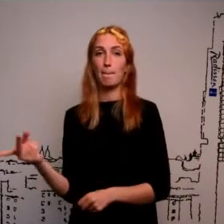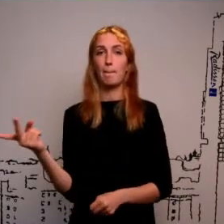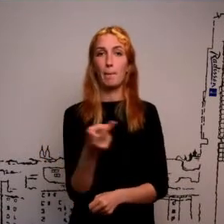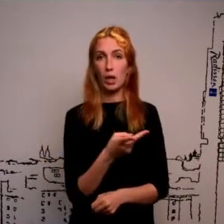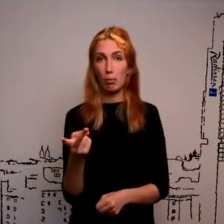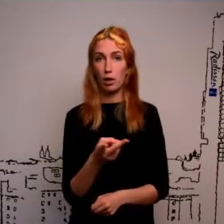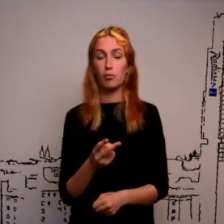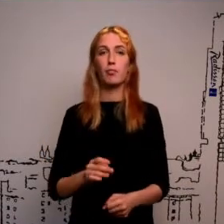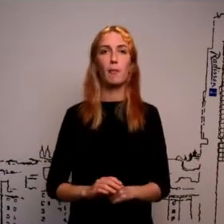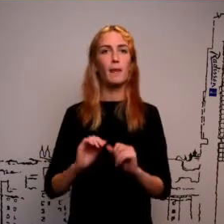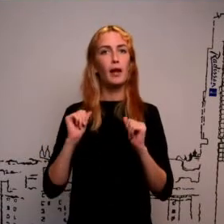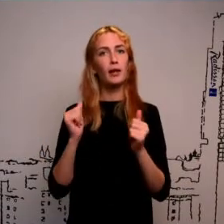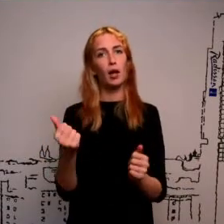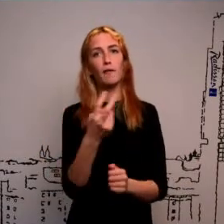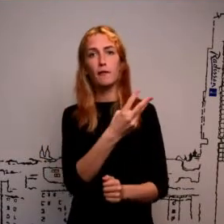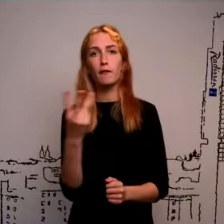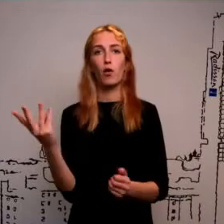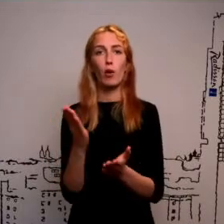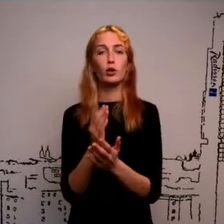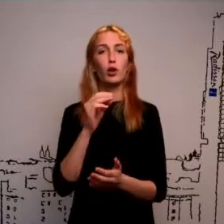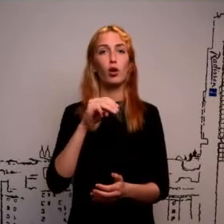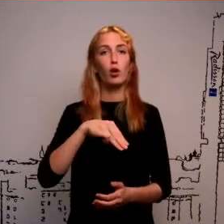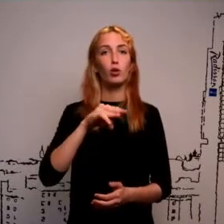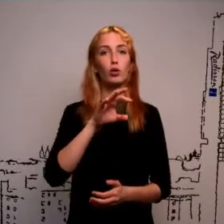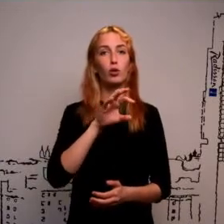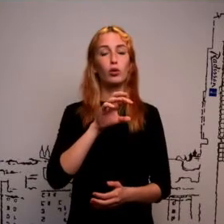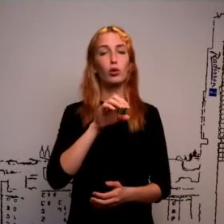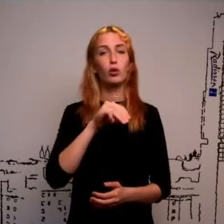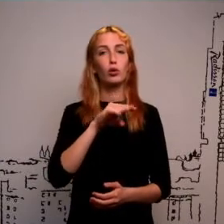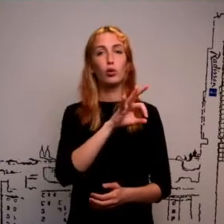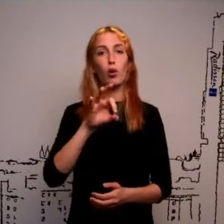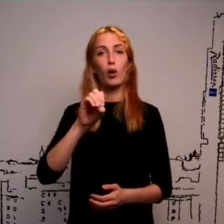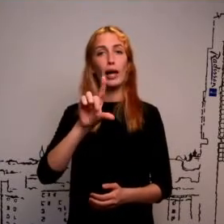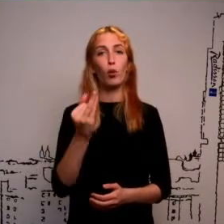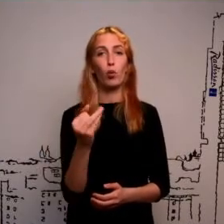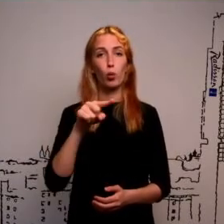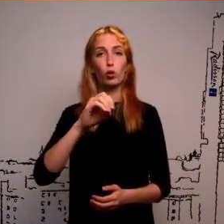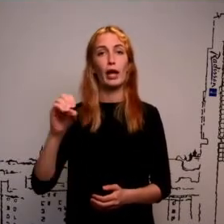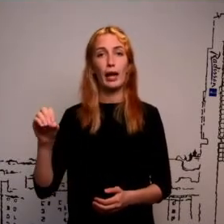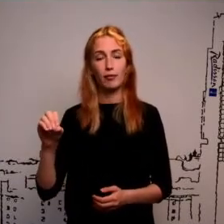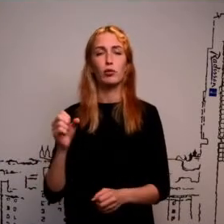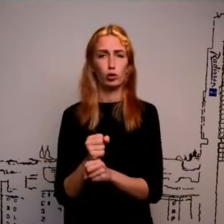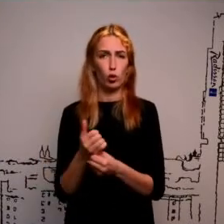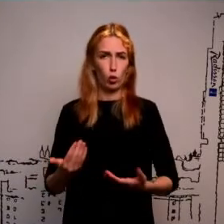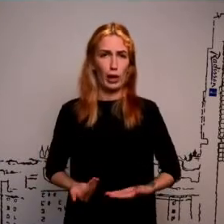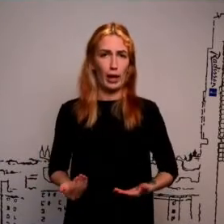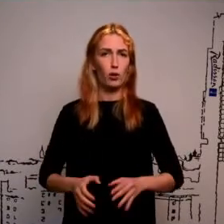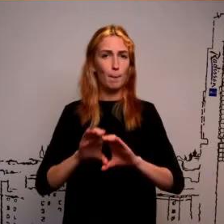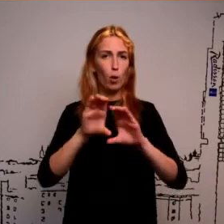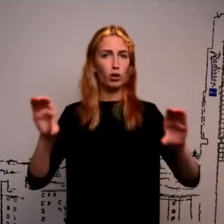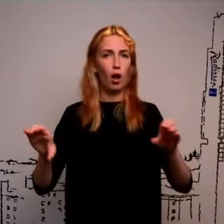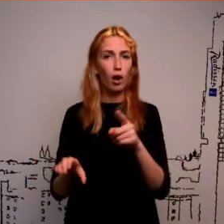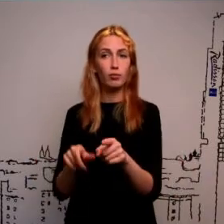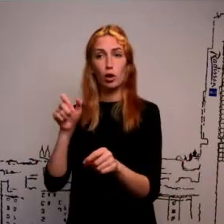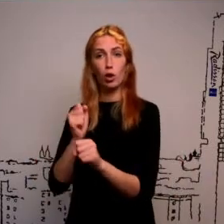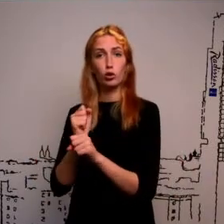hea leht, on tööelu portaal, tooelu.ee, kus tegelikult töötaja saab